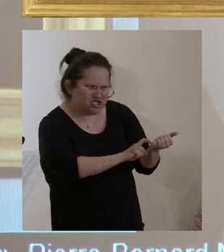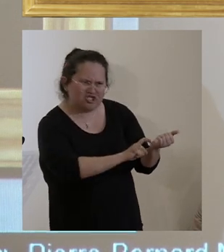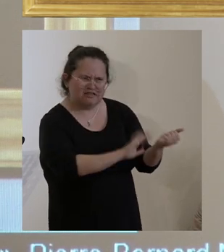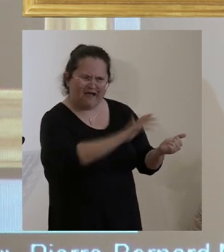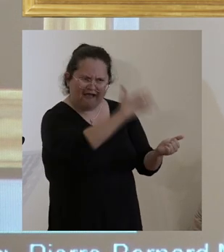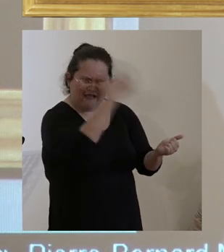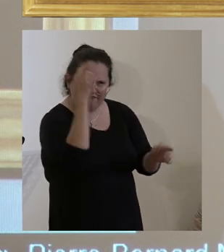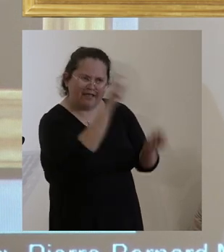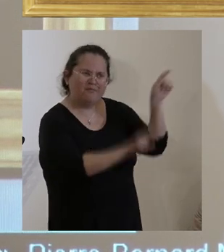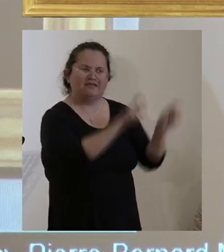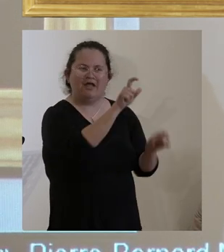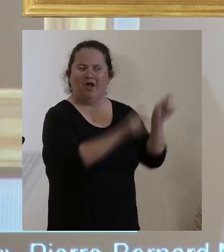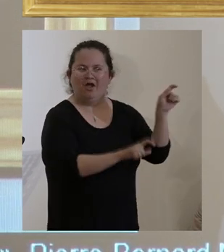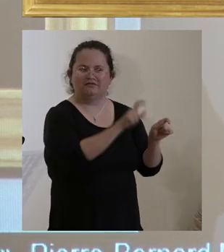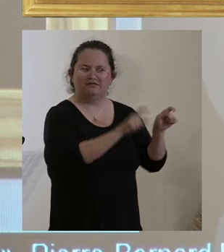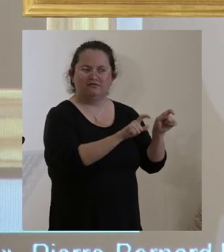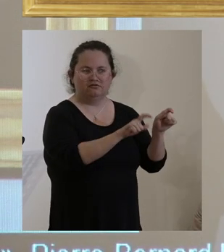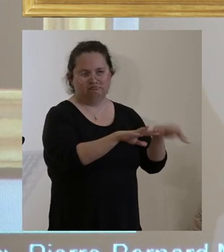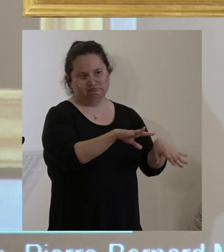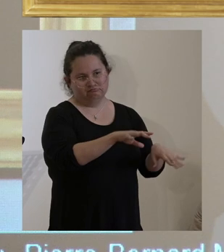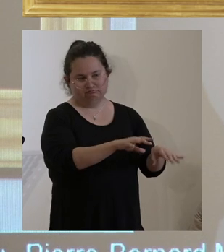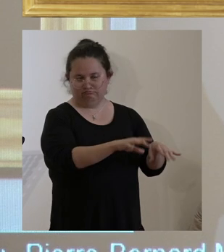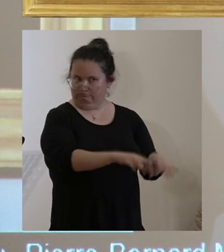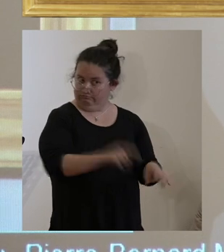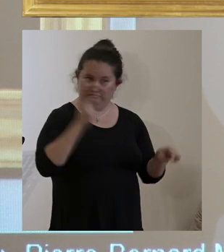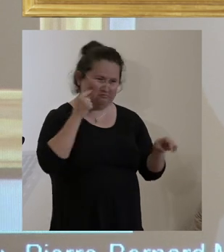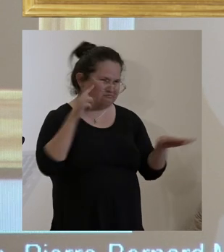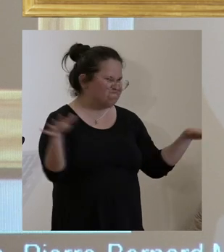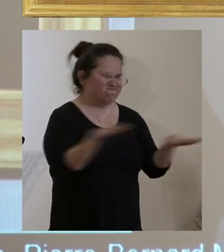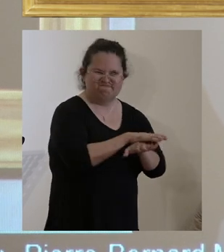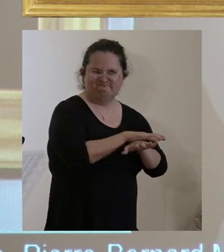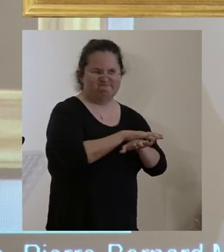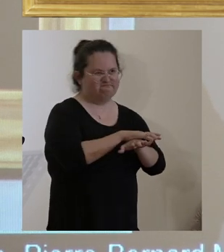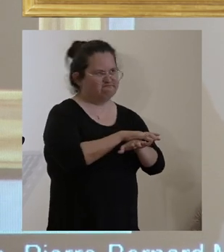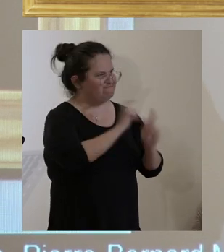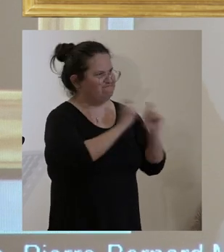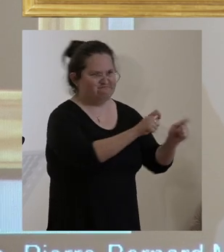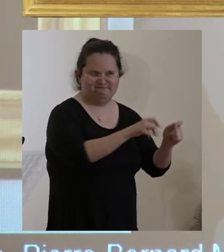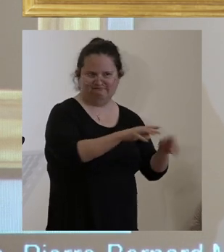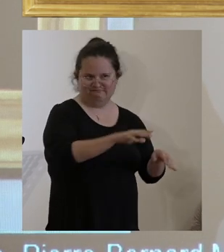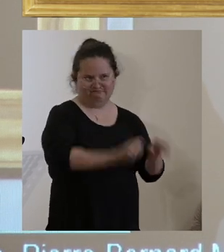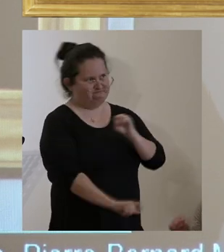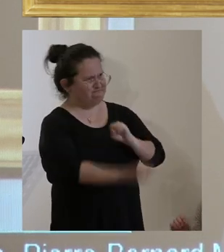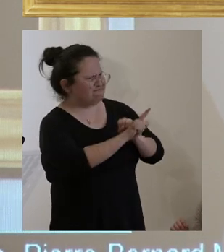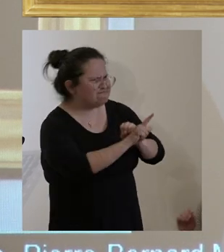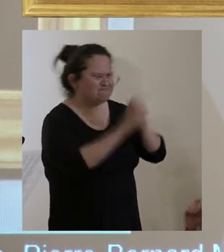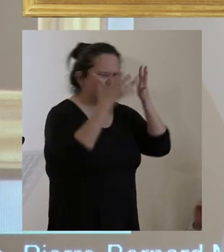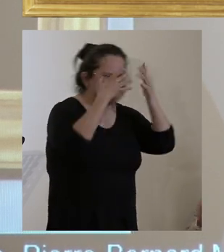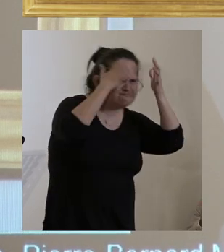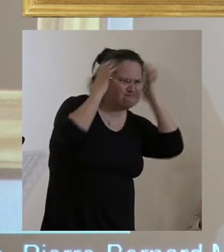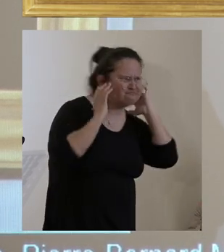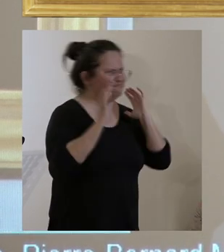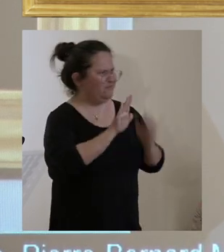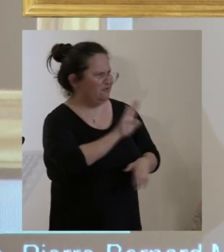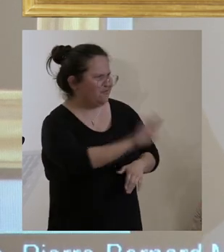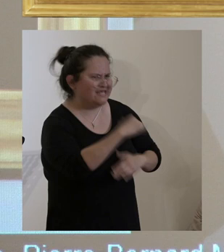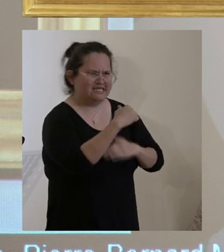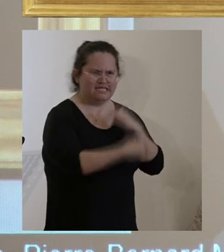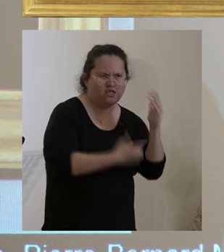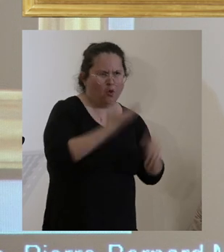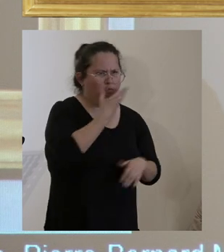nier la spécificité, la différence, l'originalité de l'autre et aussi sa beauté. Car